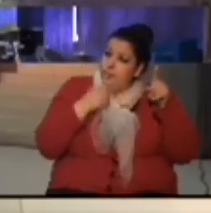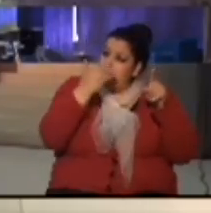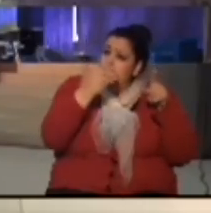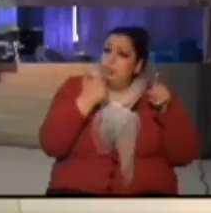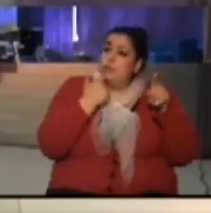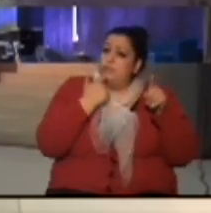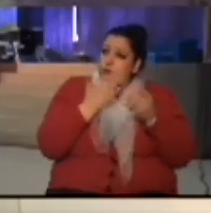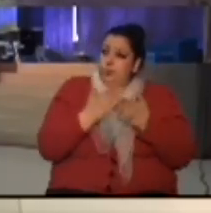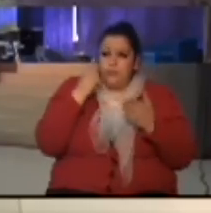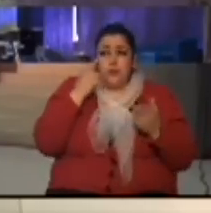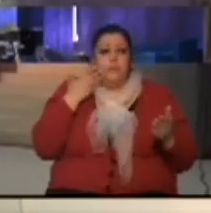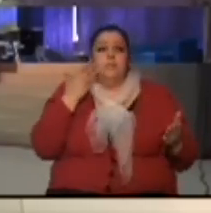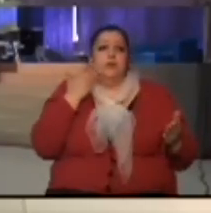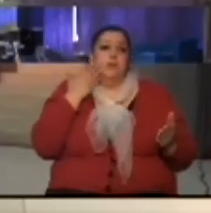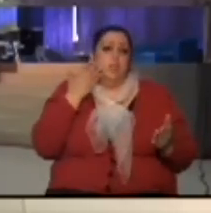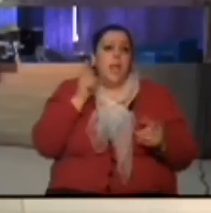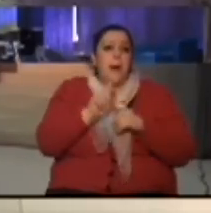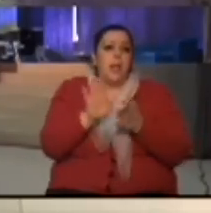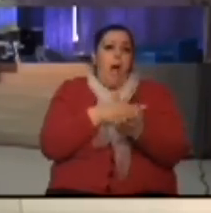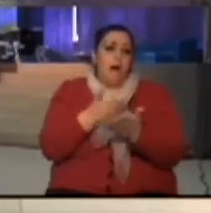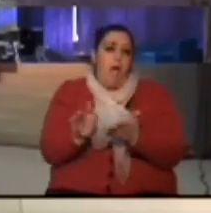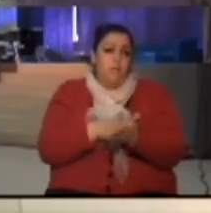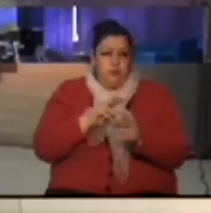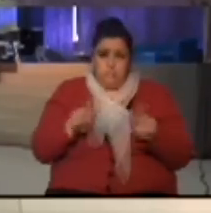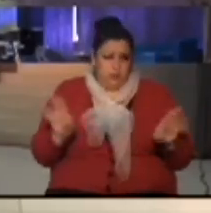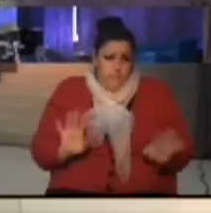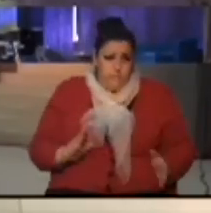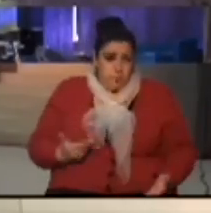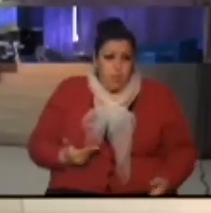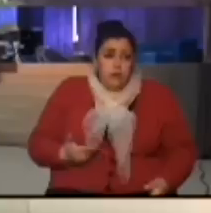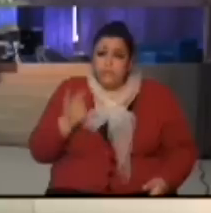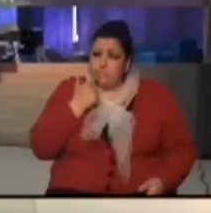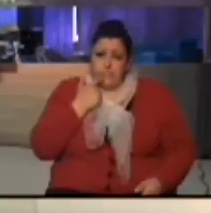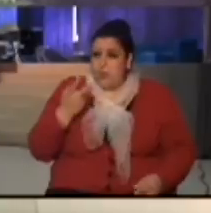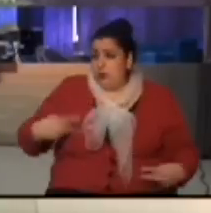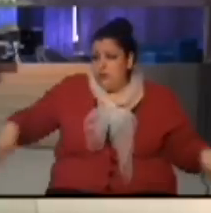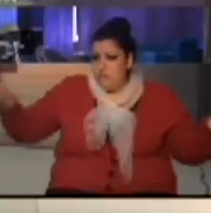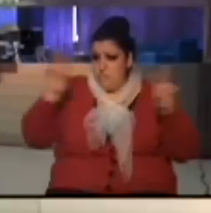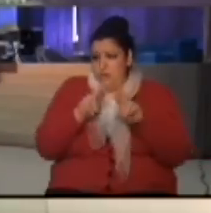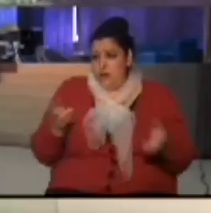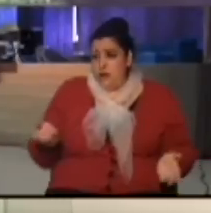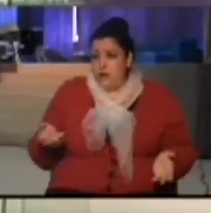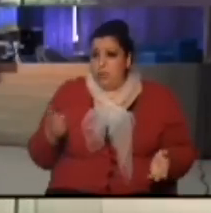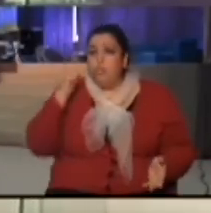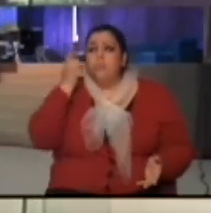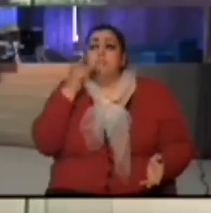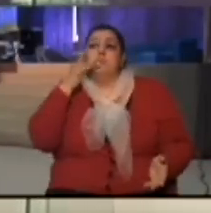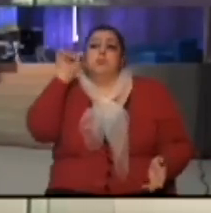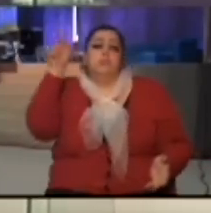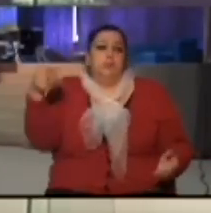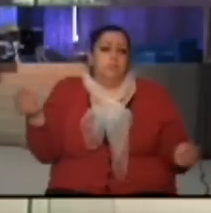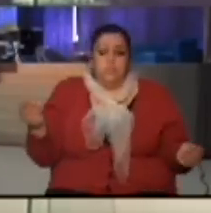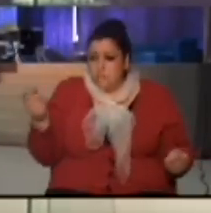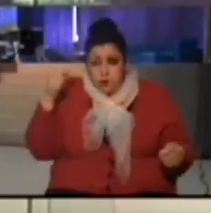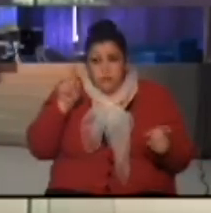այնտեղ կոնկրետ ես ինքս ինձանով ասեմ, ես այնտեղ մնում եմ մի պատճառով, որովհետև ինձ Աստված այնտեղ